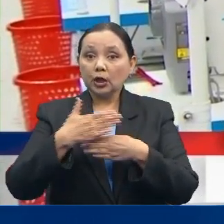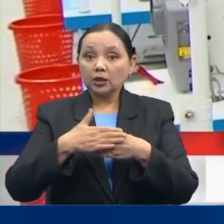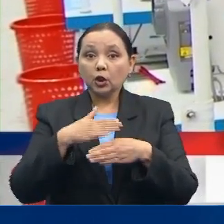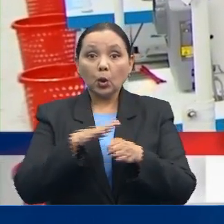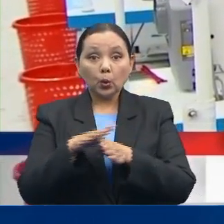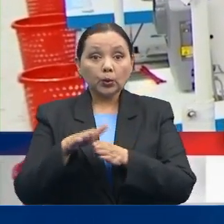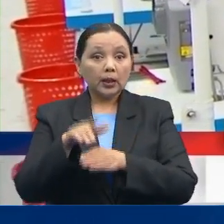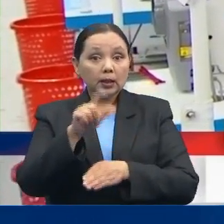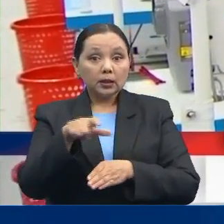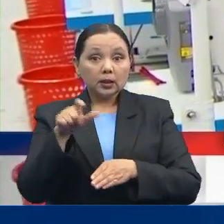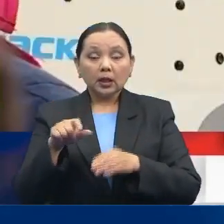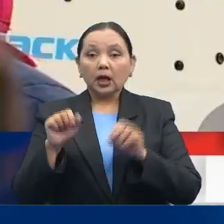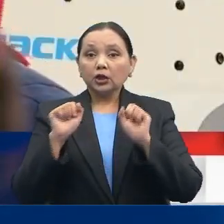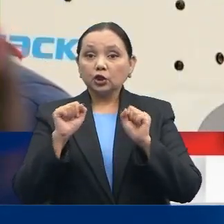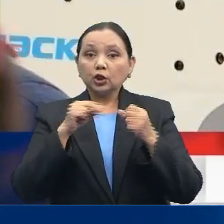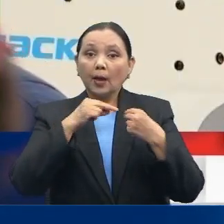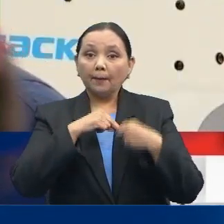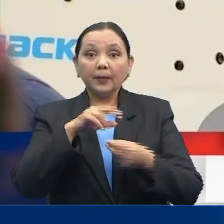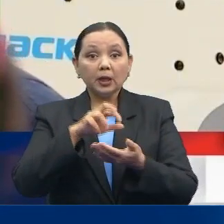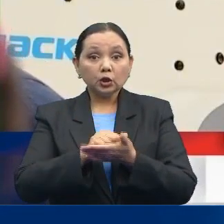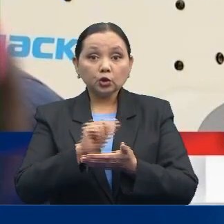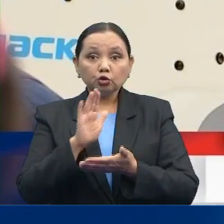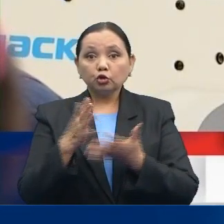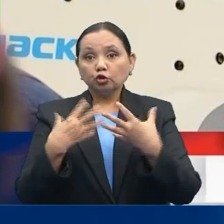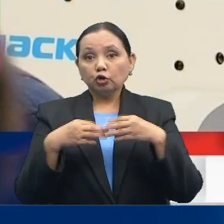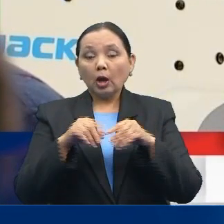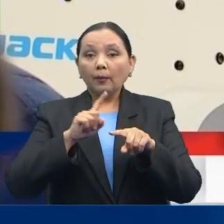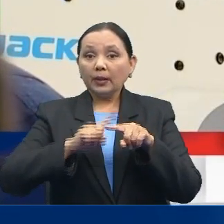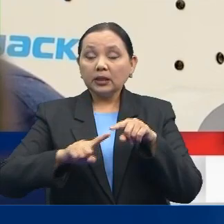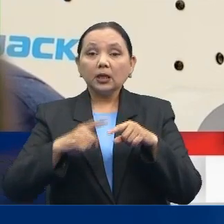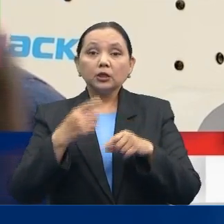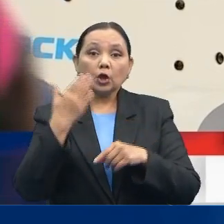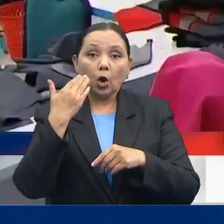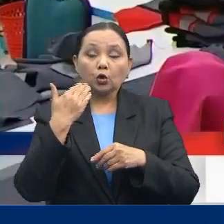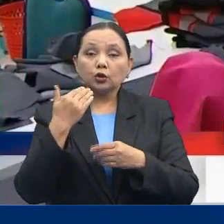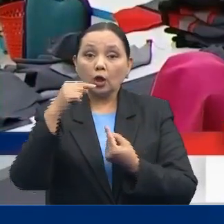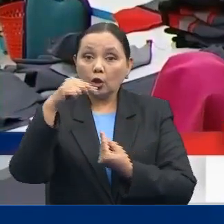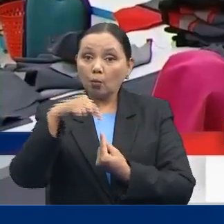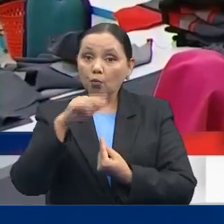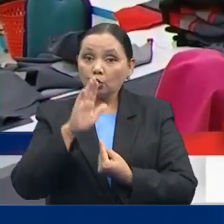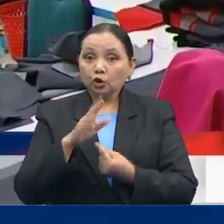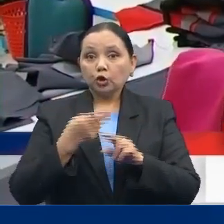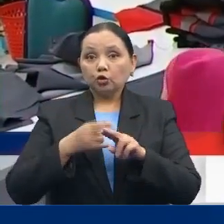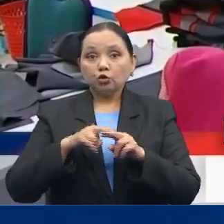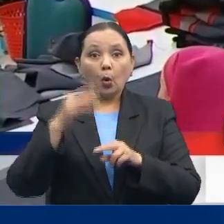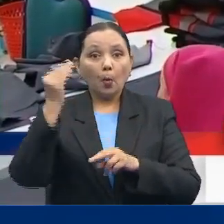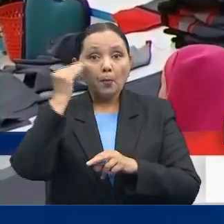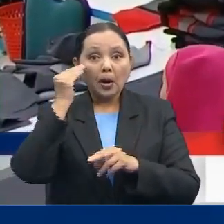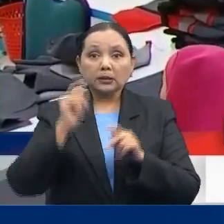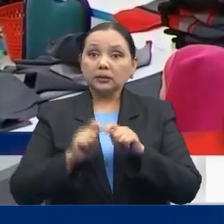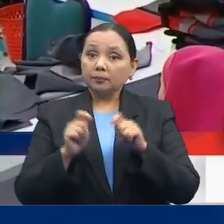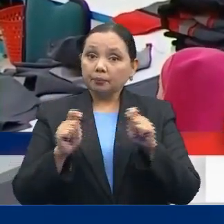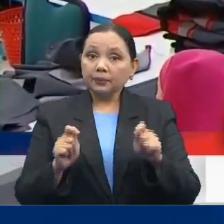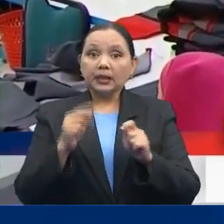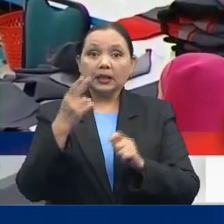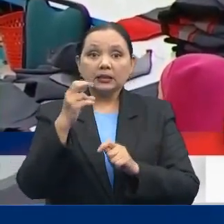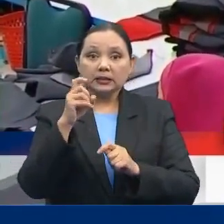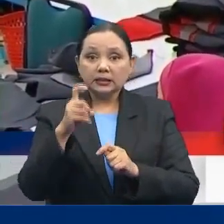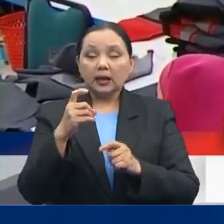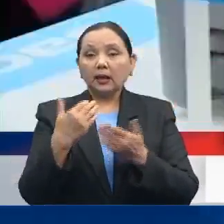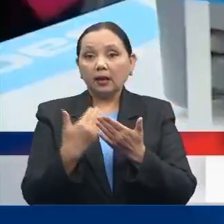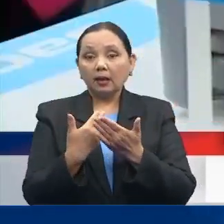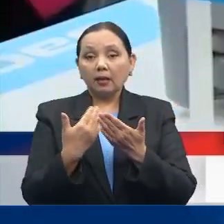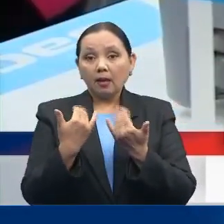o'tayotgan insonlar jismoniy mehnat bilan shug'ullansa, jamiyatga tez va oson moslashadi. Shu maqsadda tashkil etilgan mo'jaz sexda endi